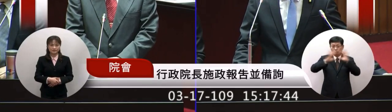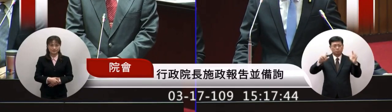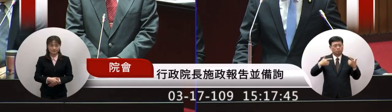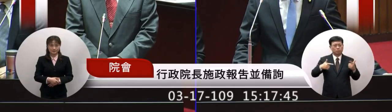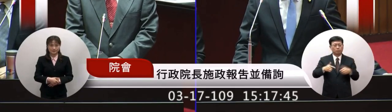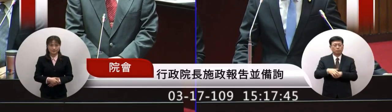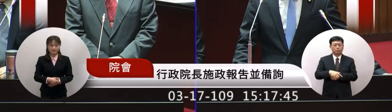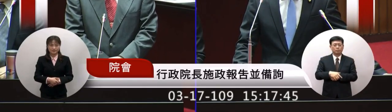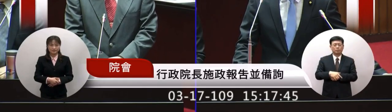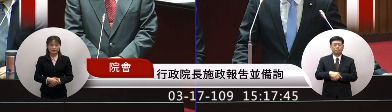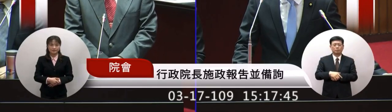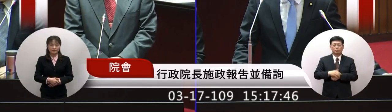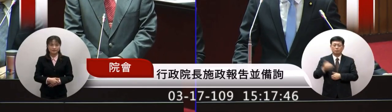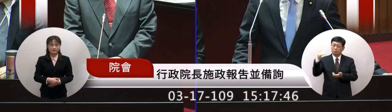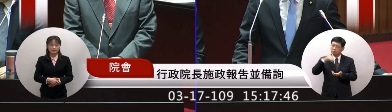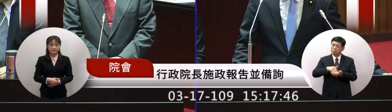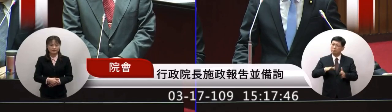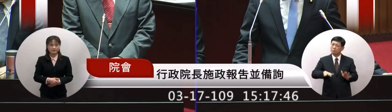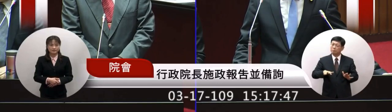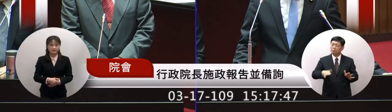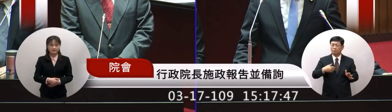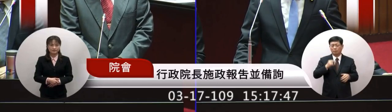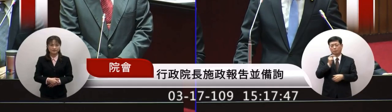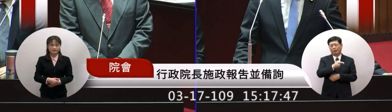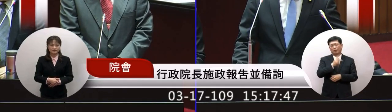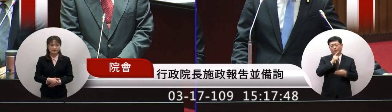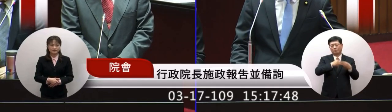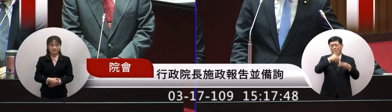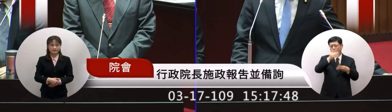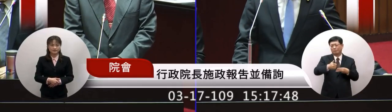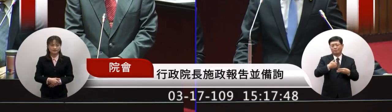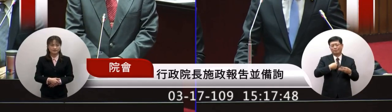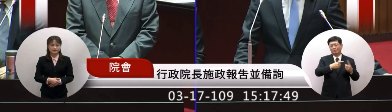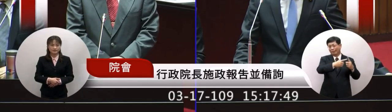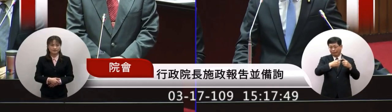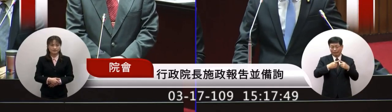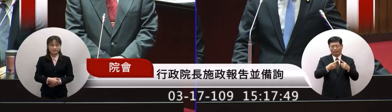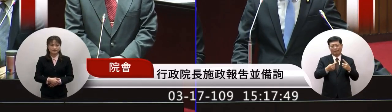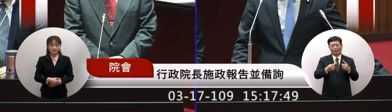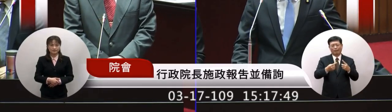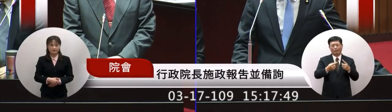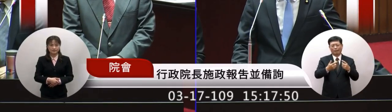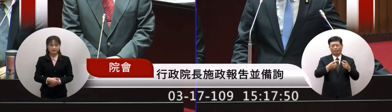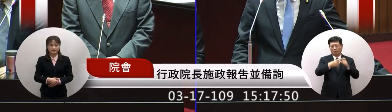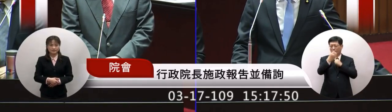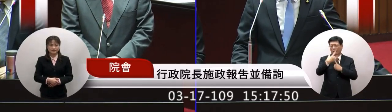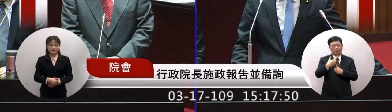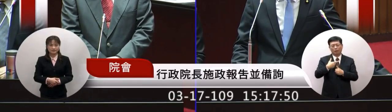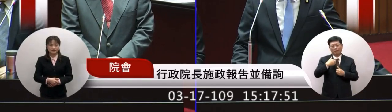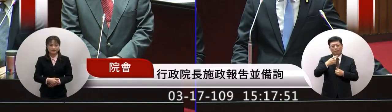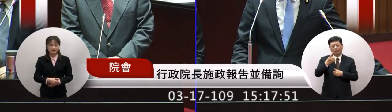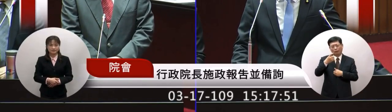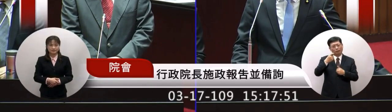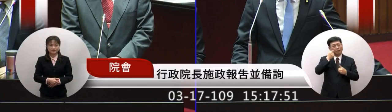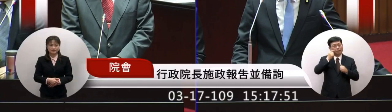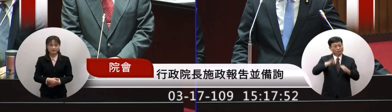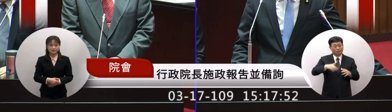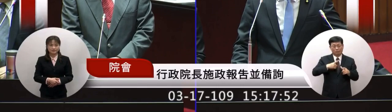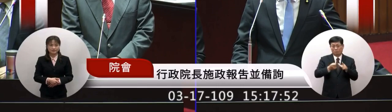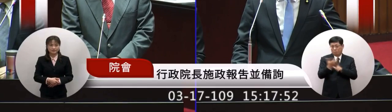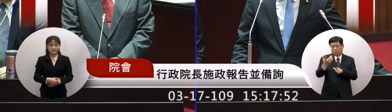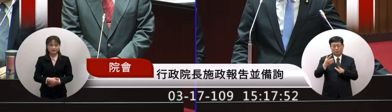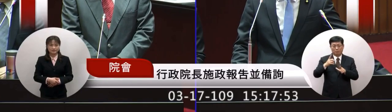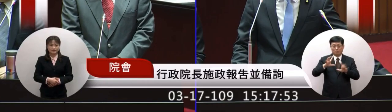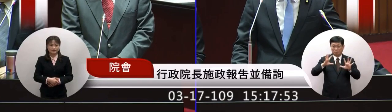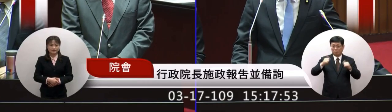来。但是今天我们看到主委居然在这个事情上面表示说没有办法在国会殿